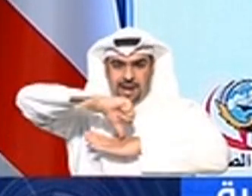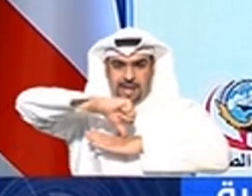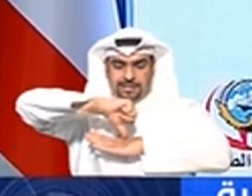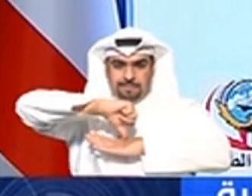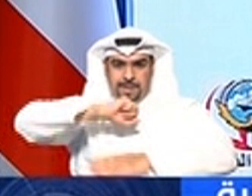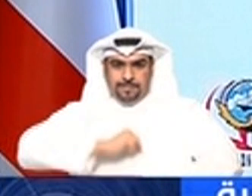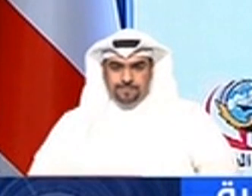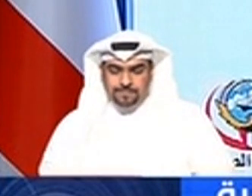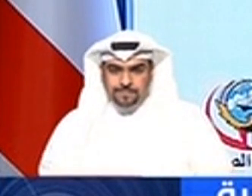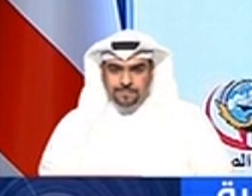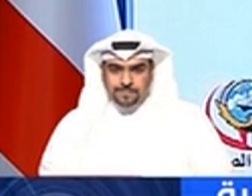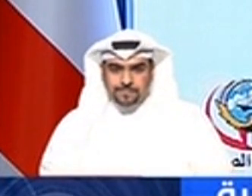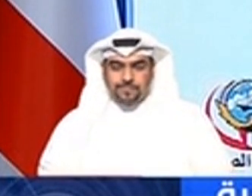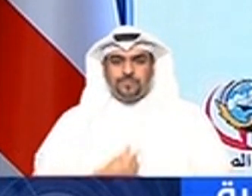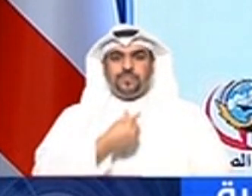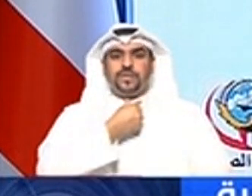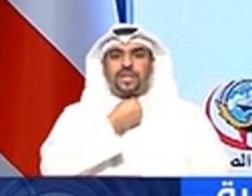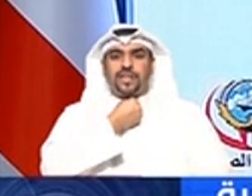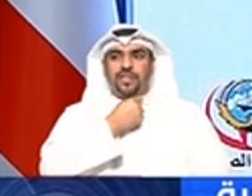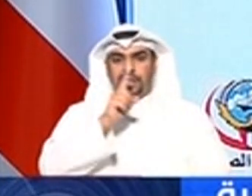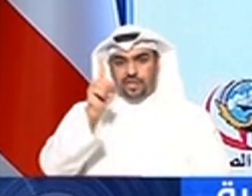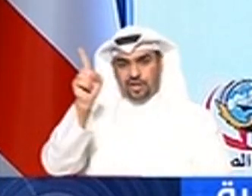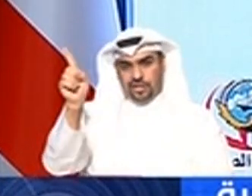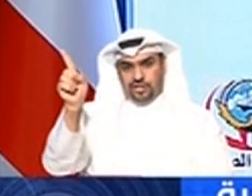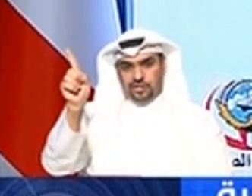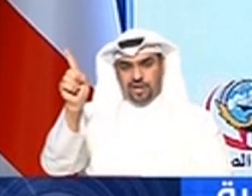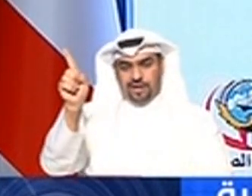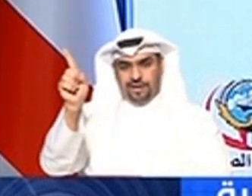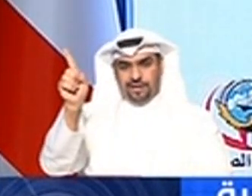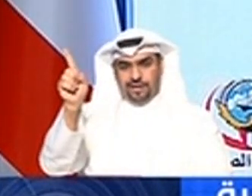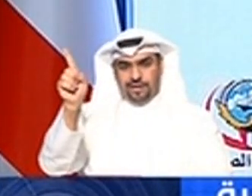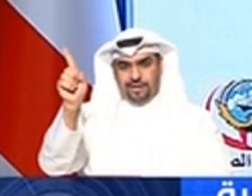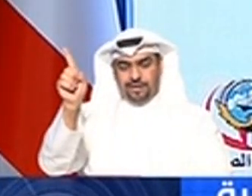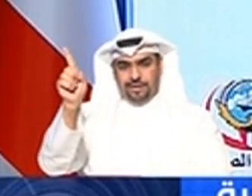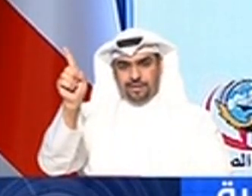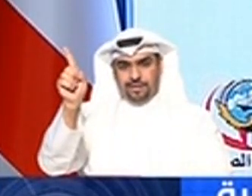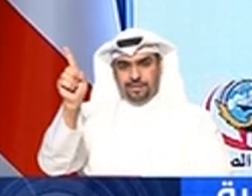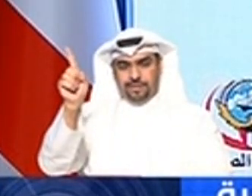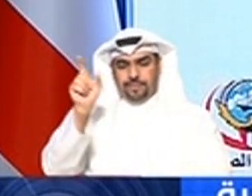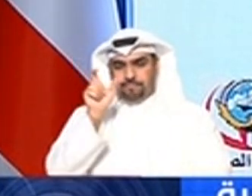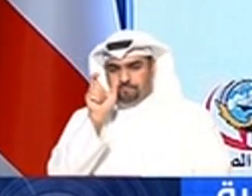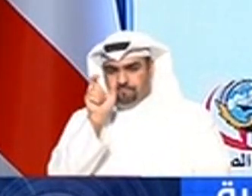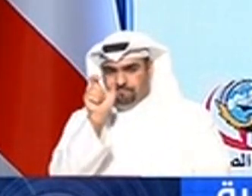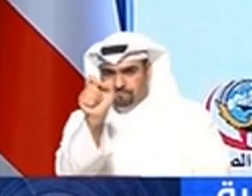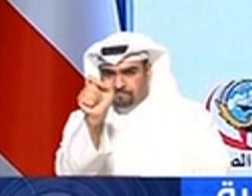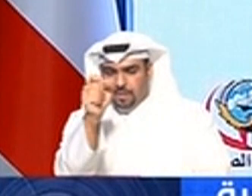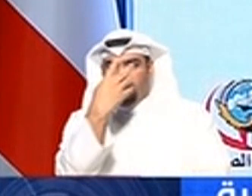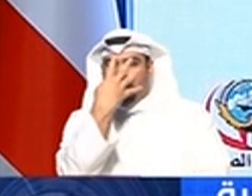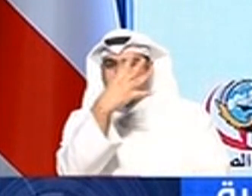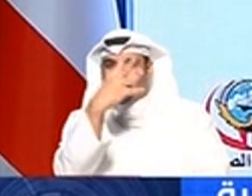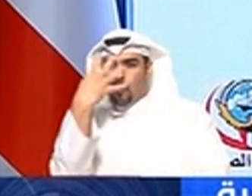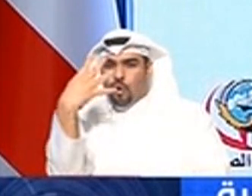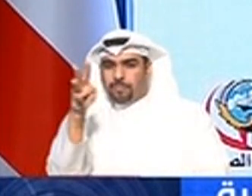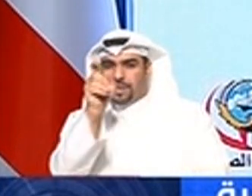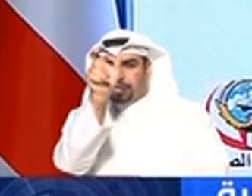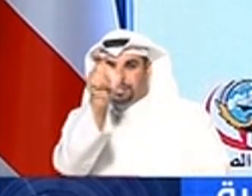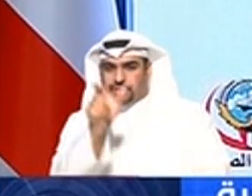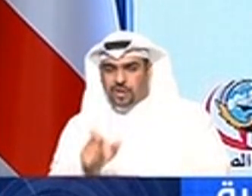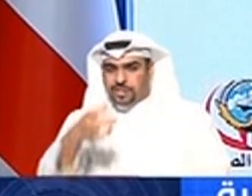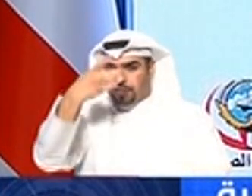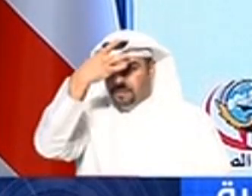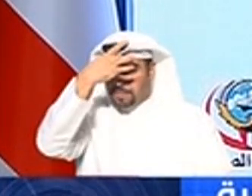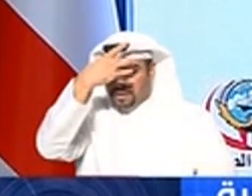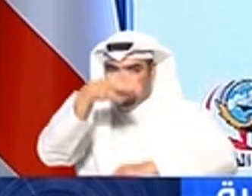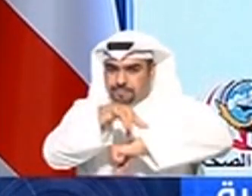أما عن منطقة الجهراء الصحية فقد تم رصد 44 حالة، وذلك من الحالات